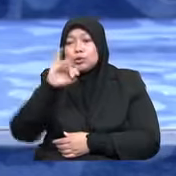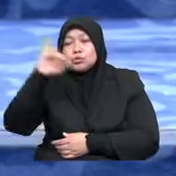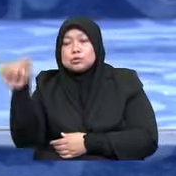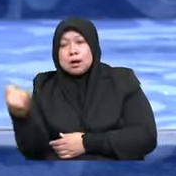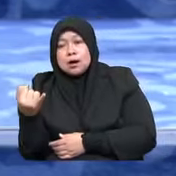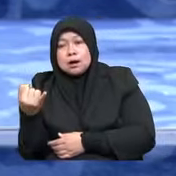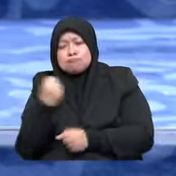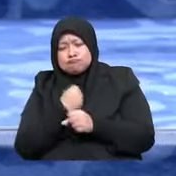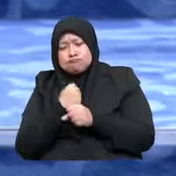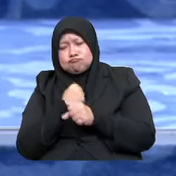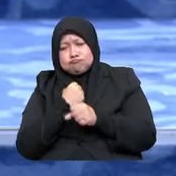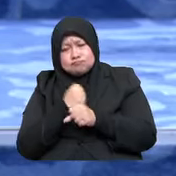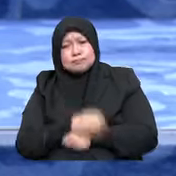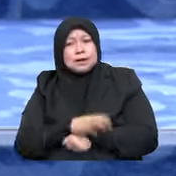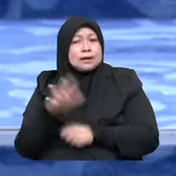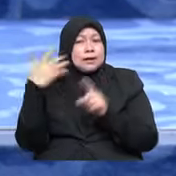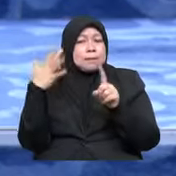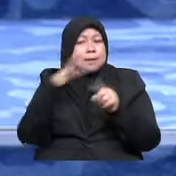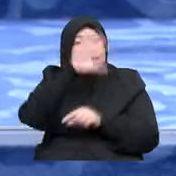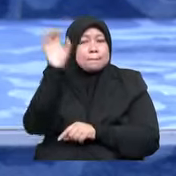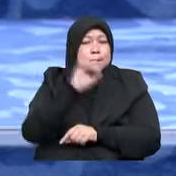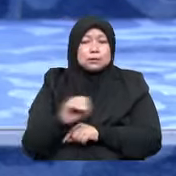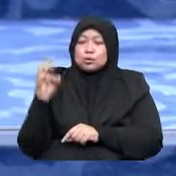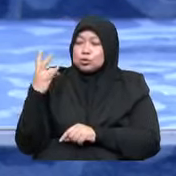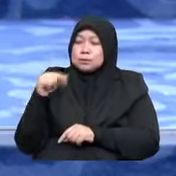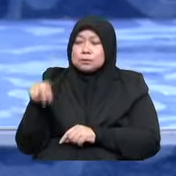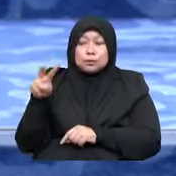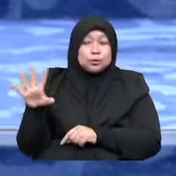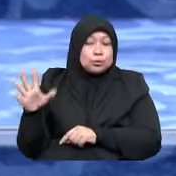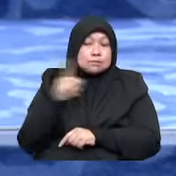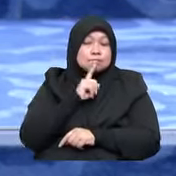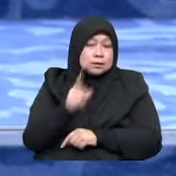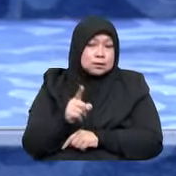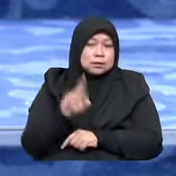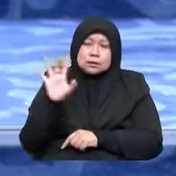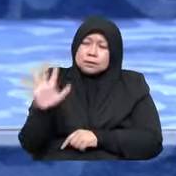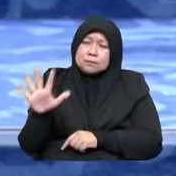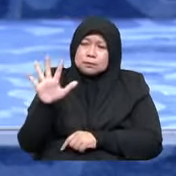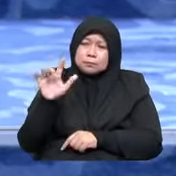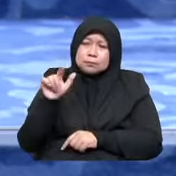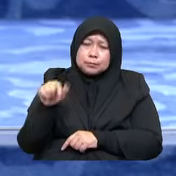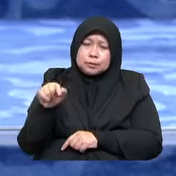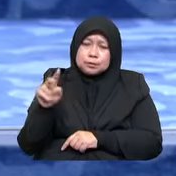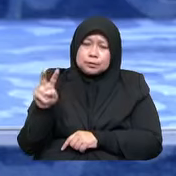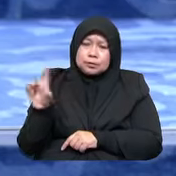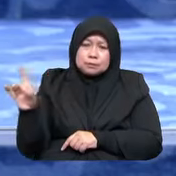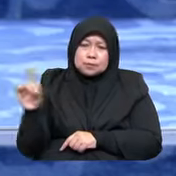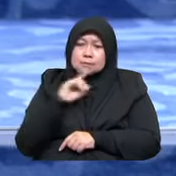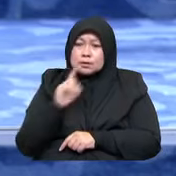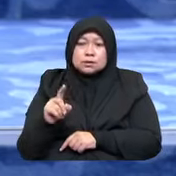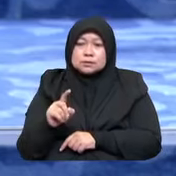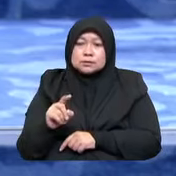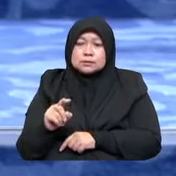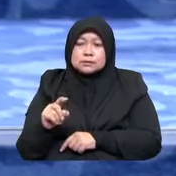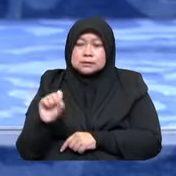workforce tenaga kerja. 15% daripada 17.2 artinya 2.58 juta shilling yang tak boleh